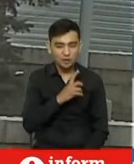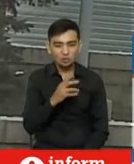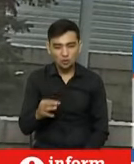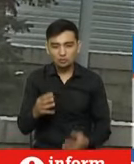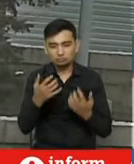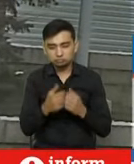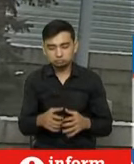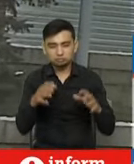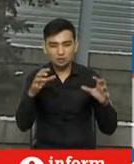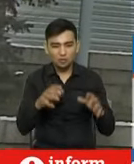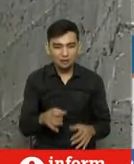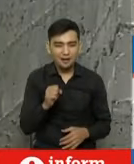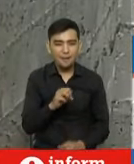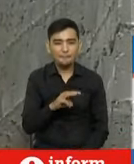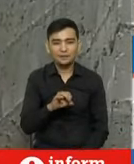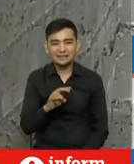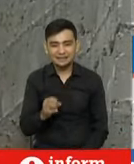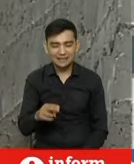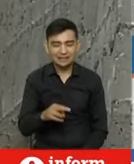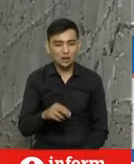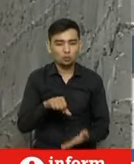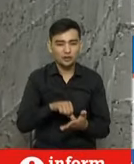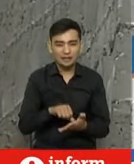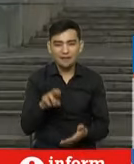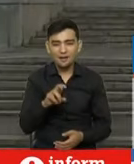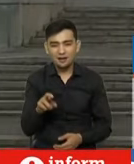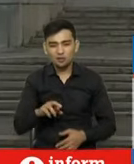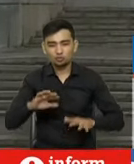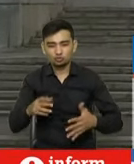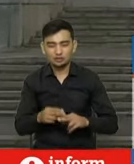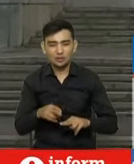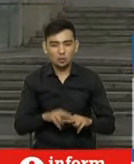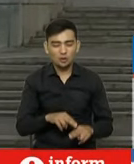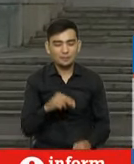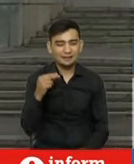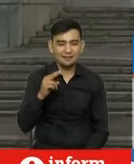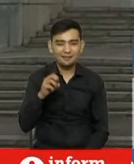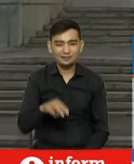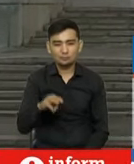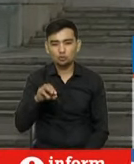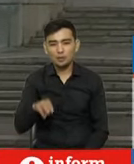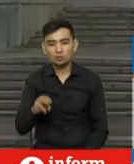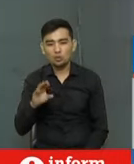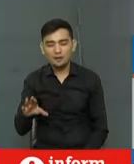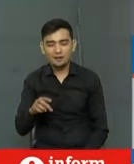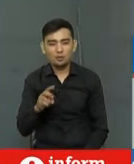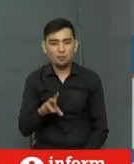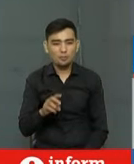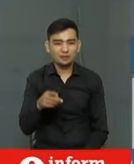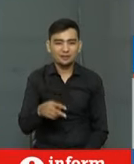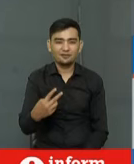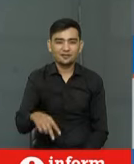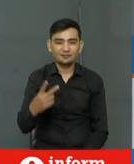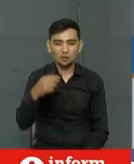учетом закона об амнистии для участников январских событий, который Касым-Жомарт Токаев подписал в ноябре 2022